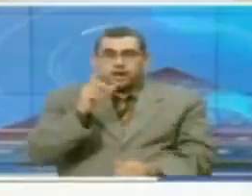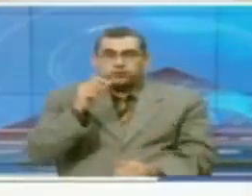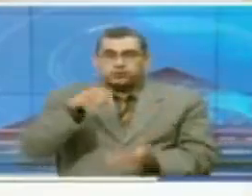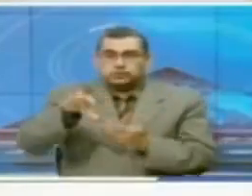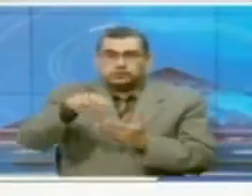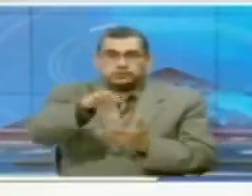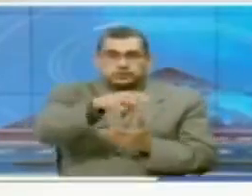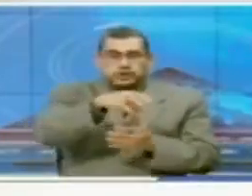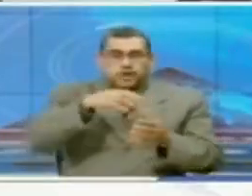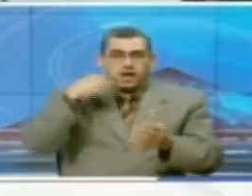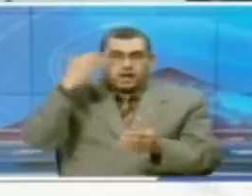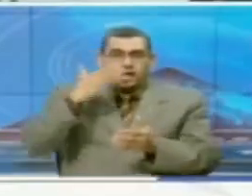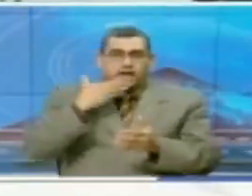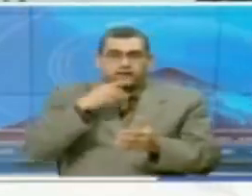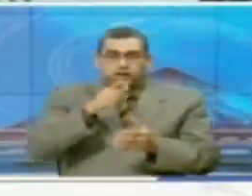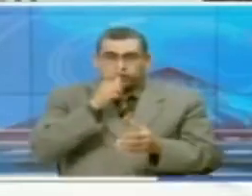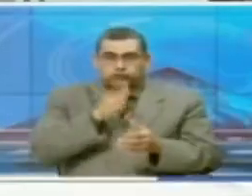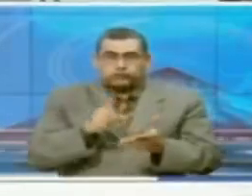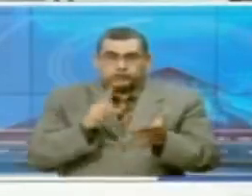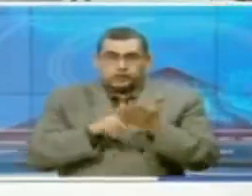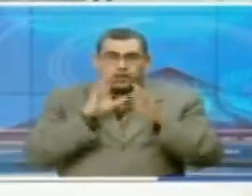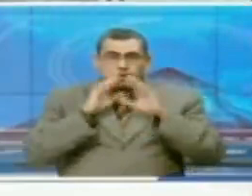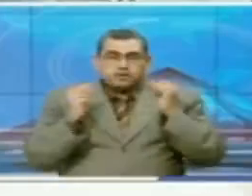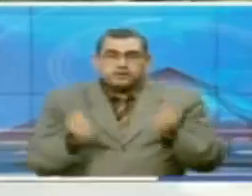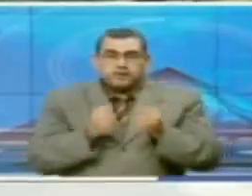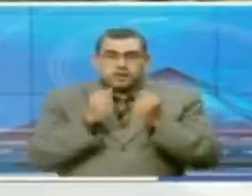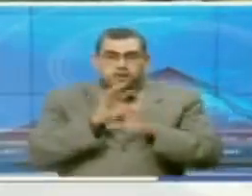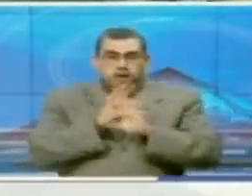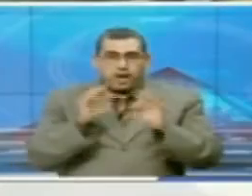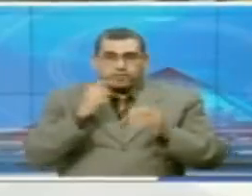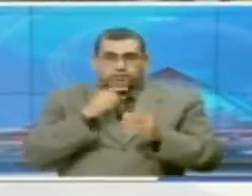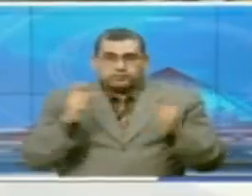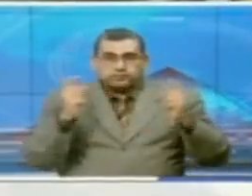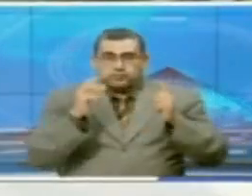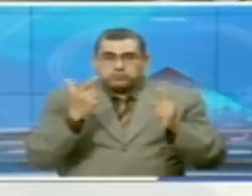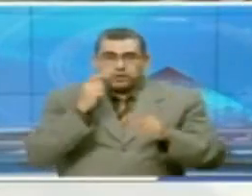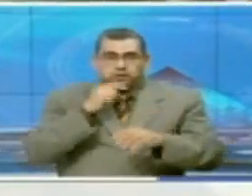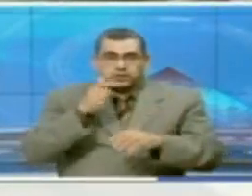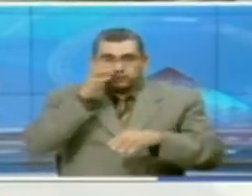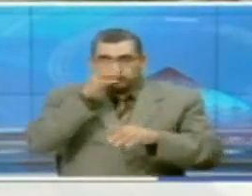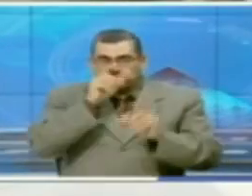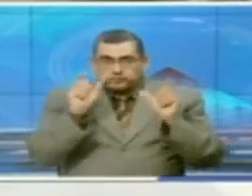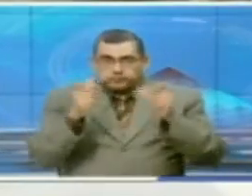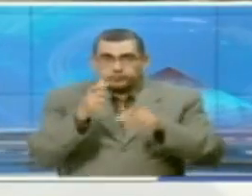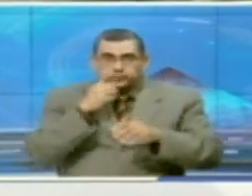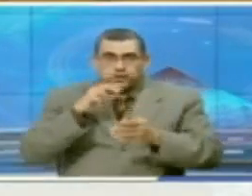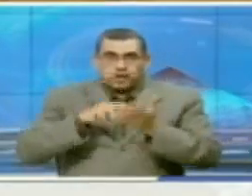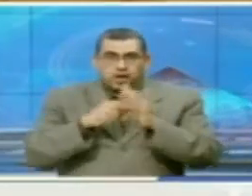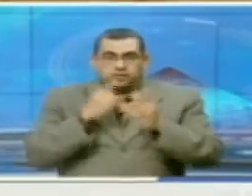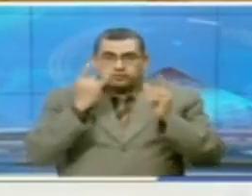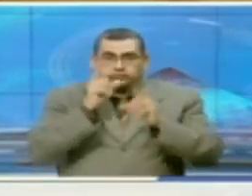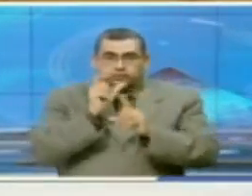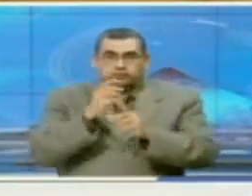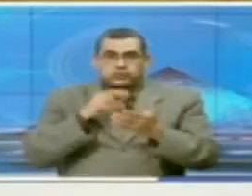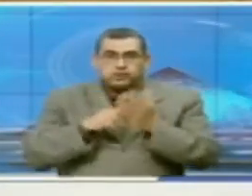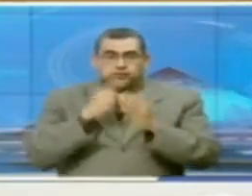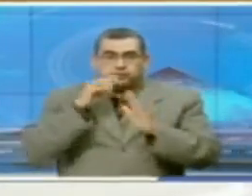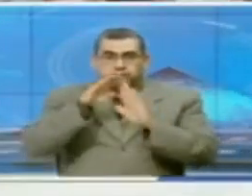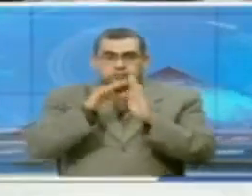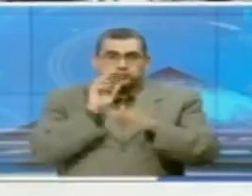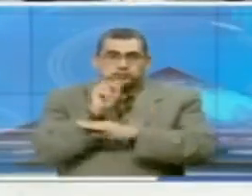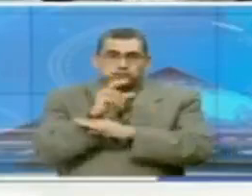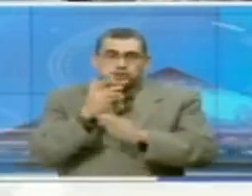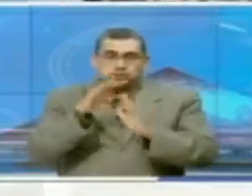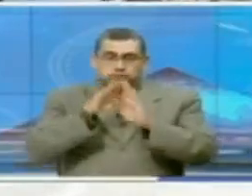دولة أفريقية لتدريبهم في مجالات مكافحة المخدرات والمؤثرات العقلية كإحدى صور الجريمة